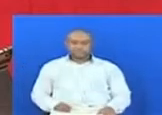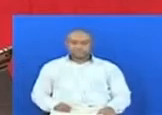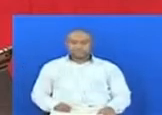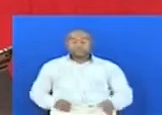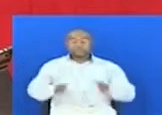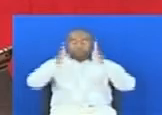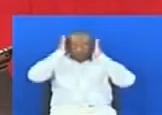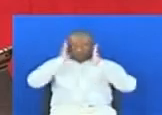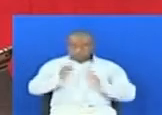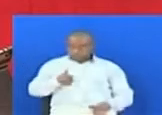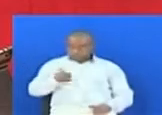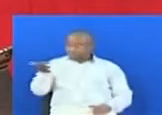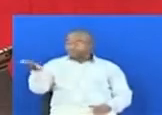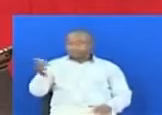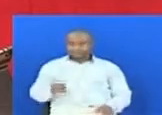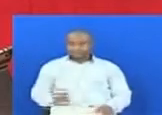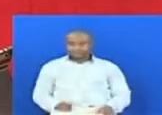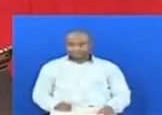Mheshimiwa Spika,